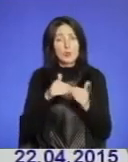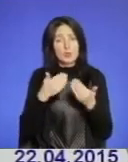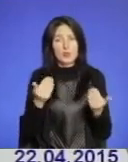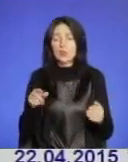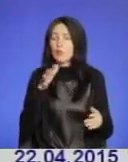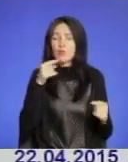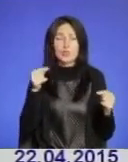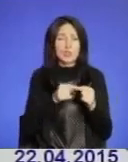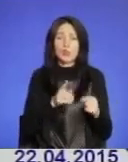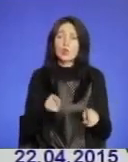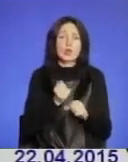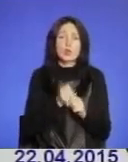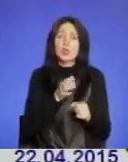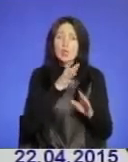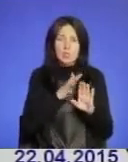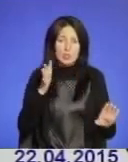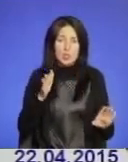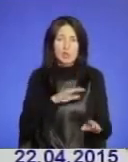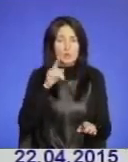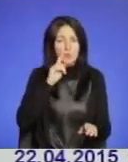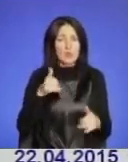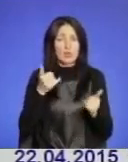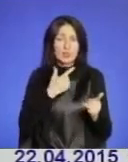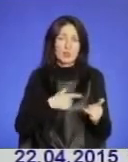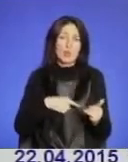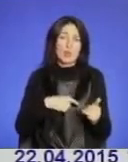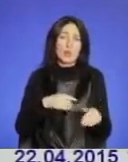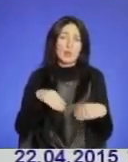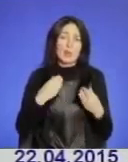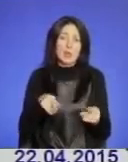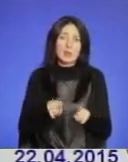створювати черги, і незручності для себе, відобразити дані відомості в єдиному державному реєстрі.